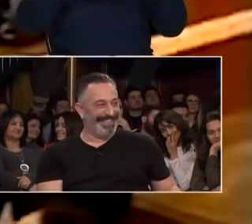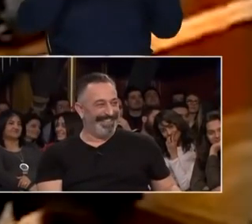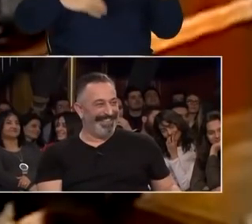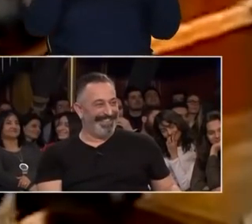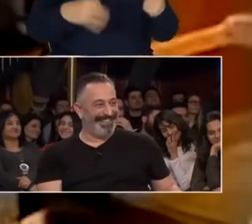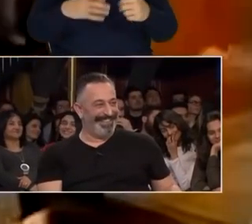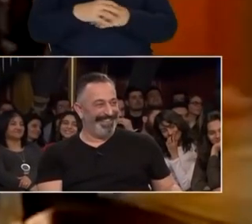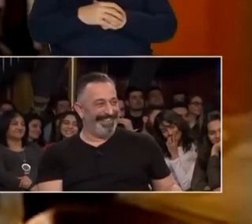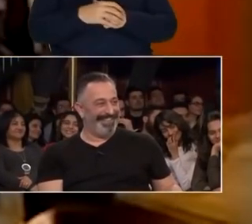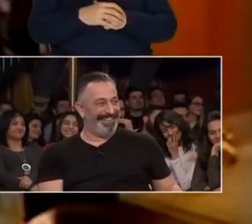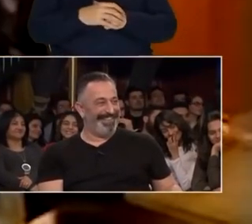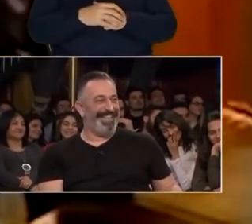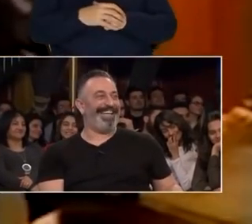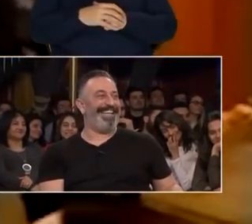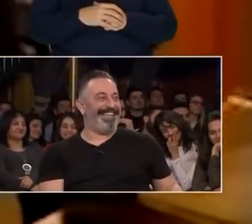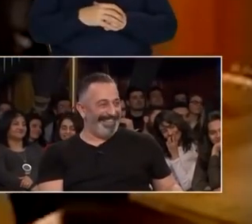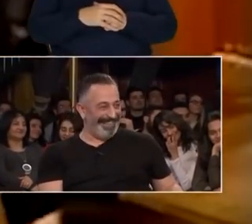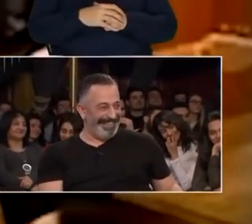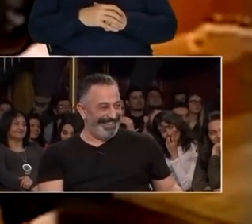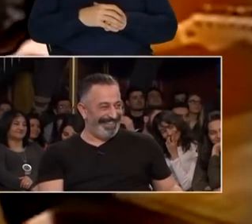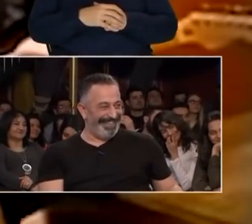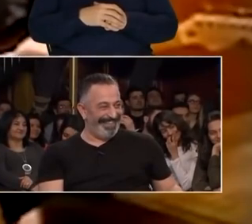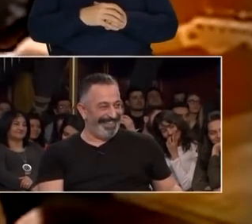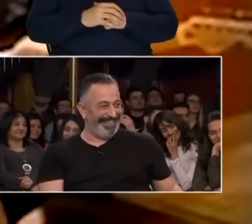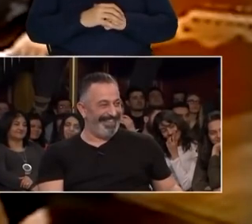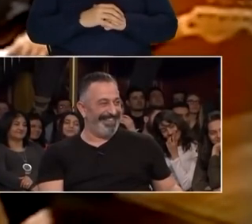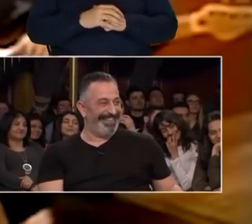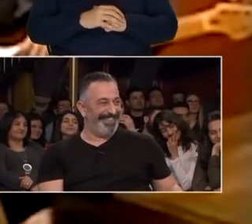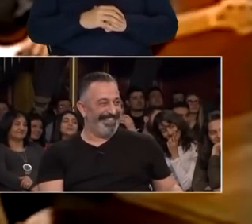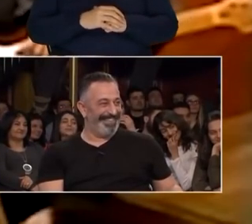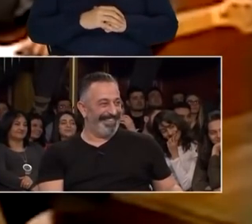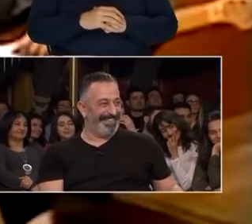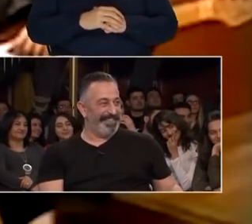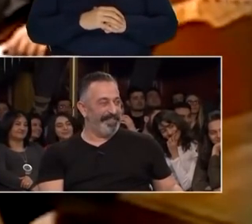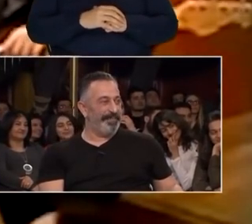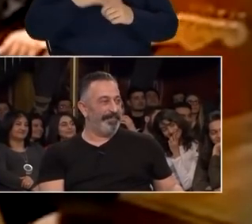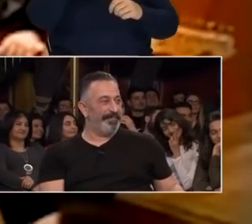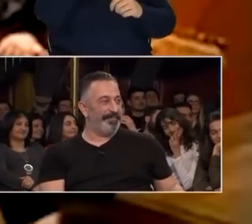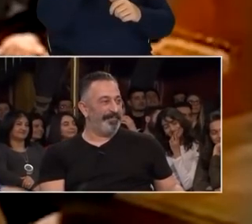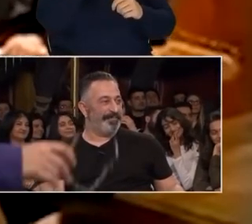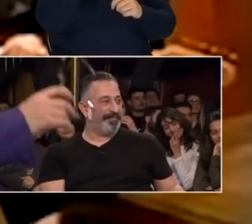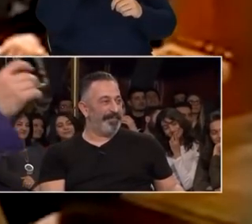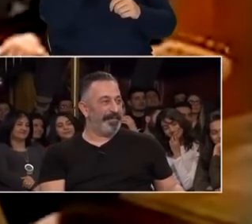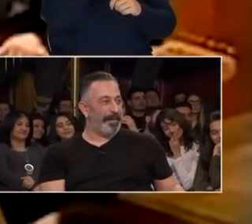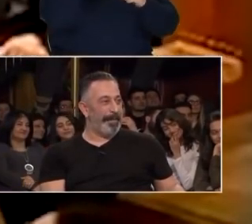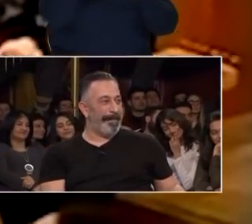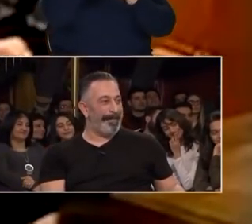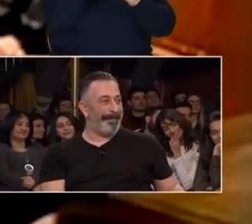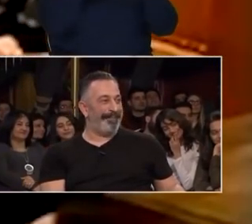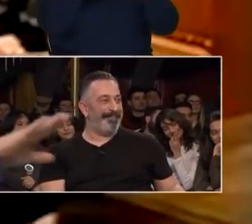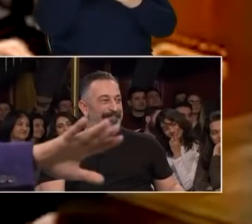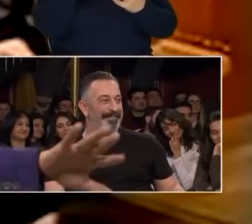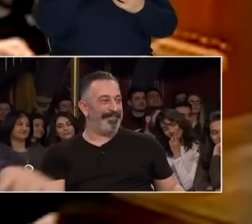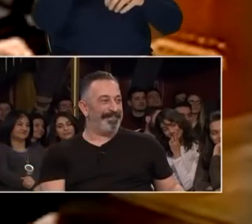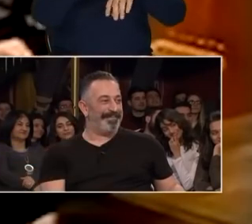Vay vay. Cem, değişti. Bunlar korneaları yanmış iki